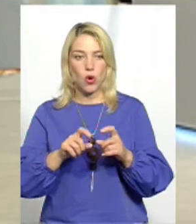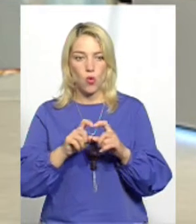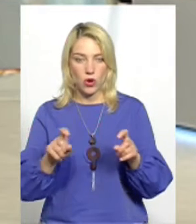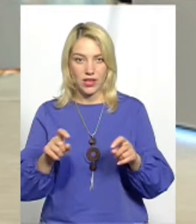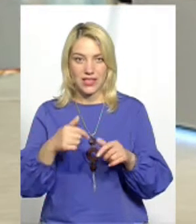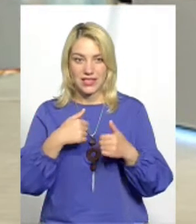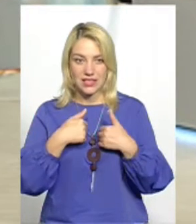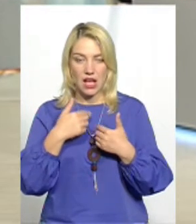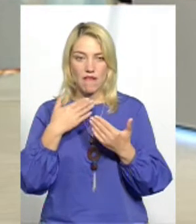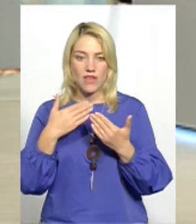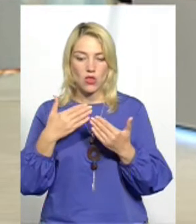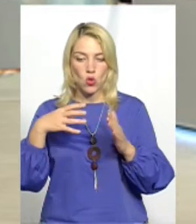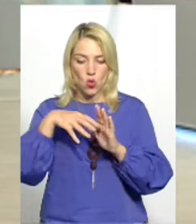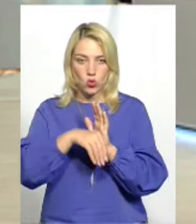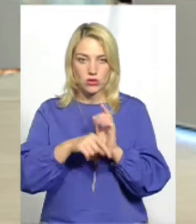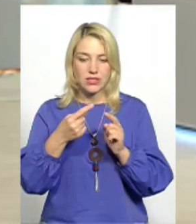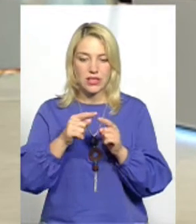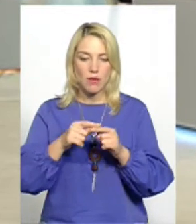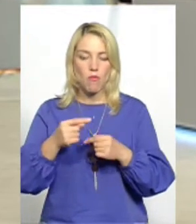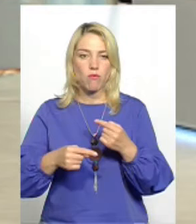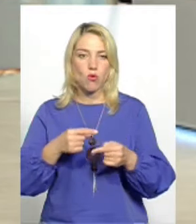Я відношуся до того покоління, яке в